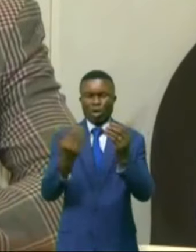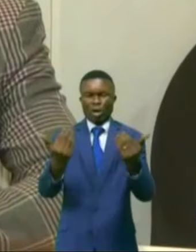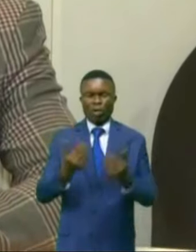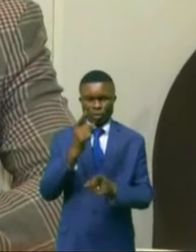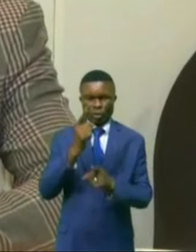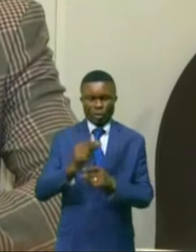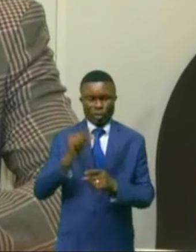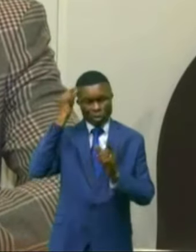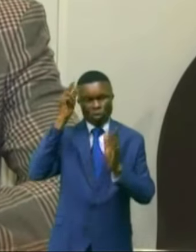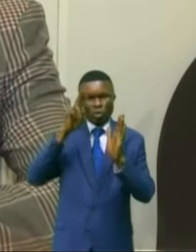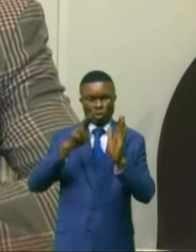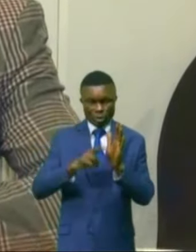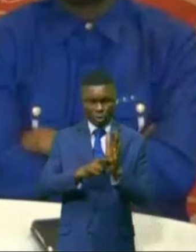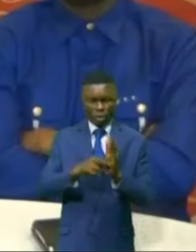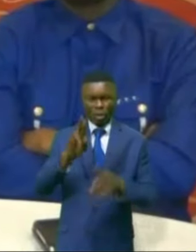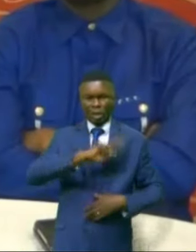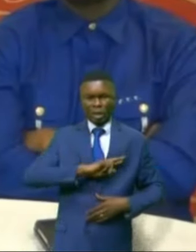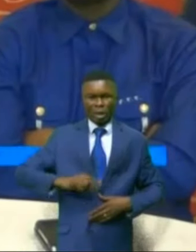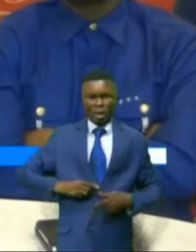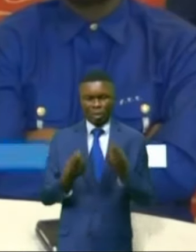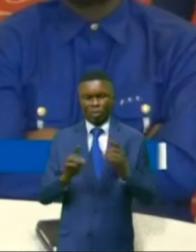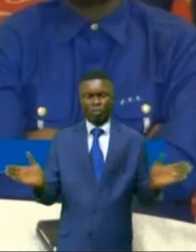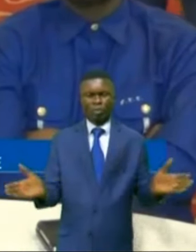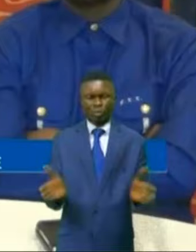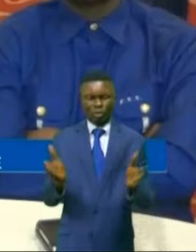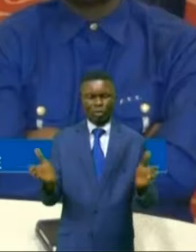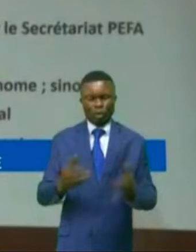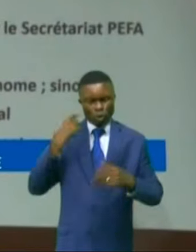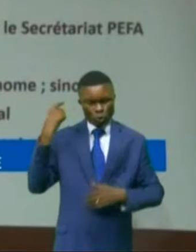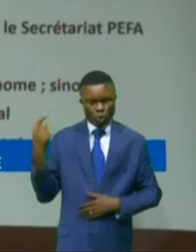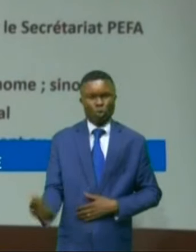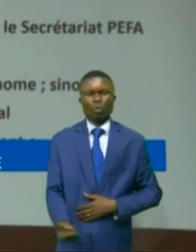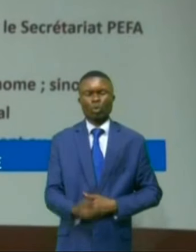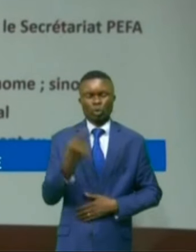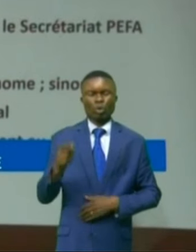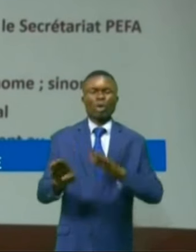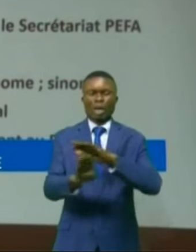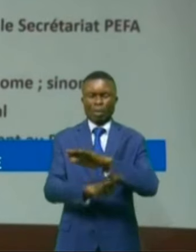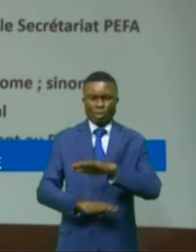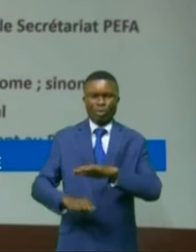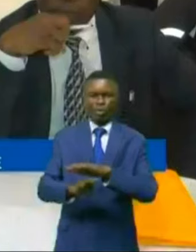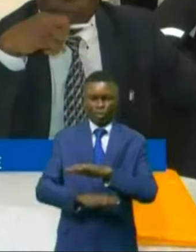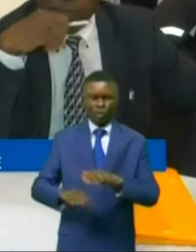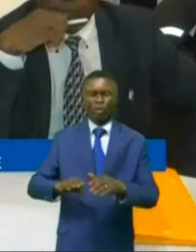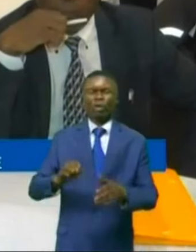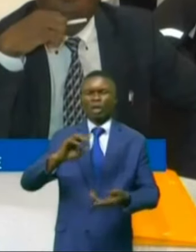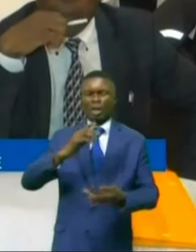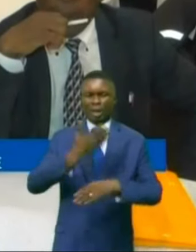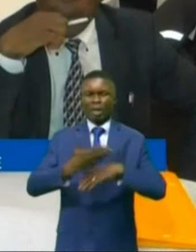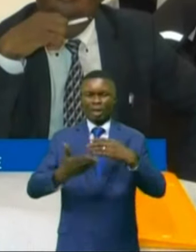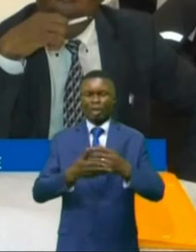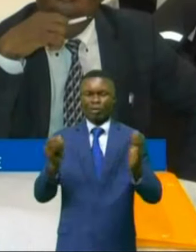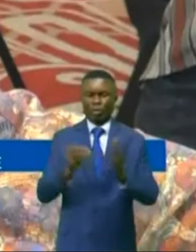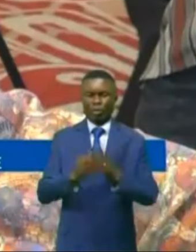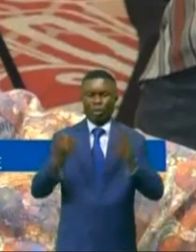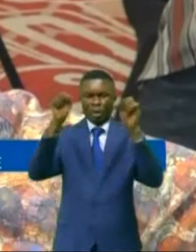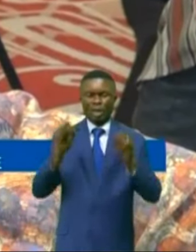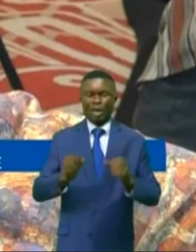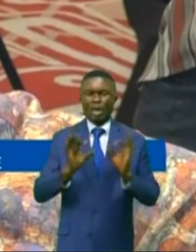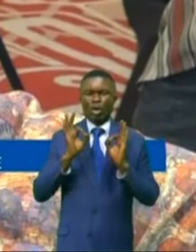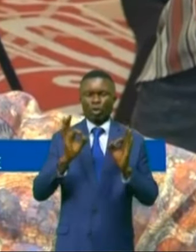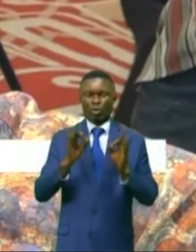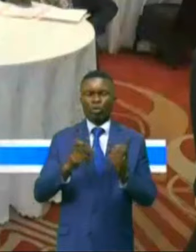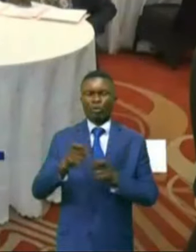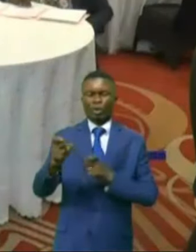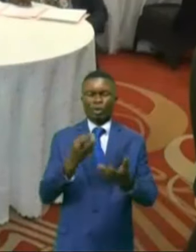du gouvernement de la RDC de renforcer continuellement les bases de la refondation d'un système moderne de